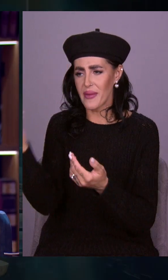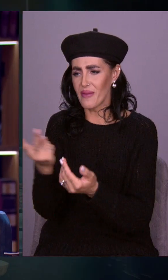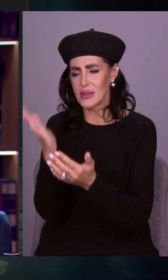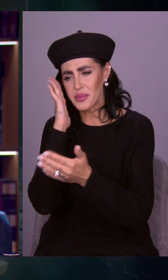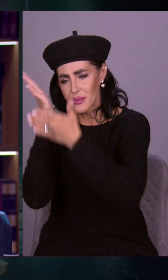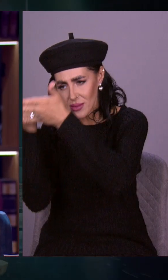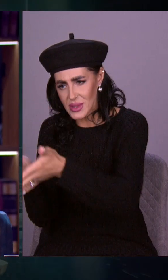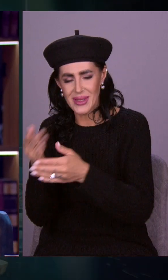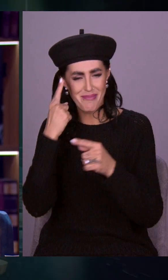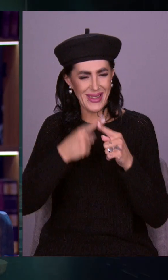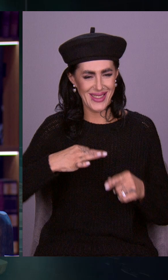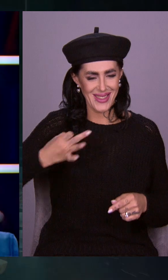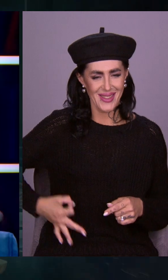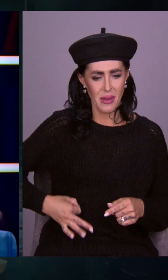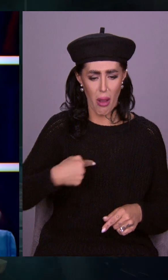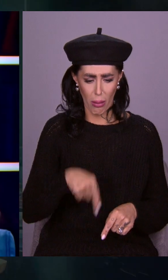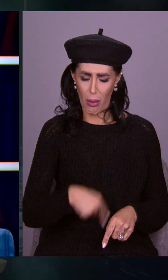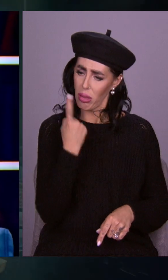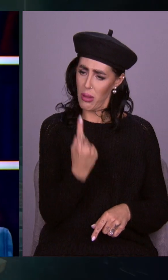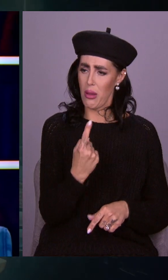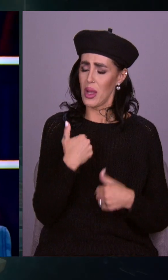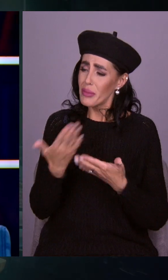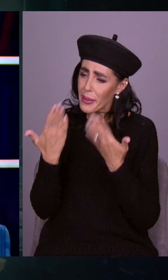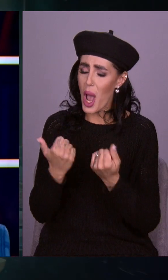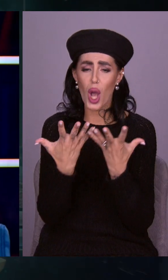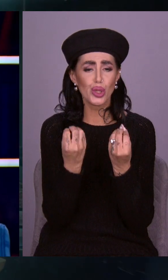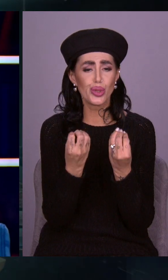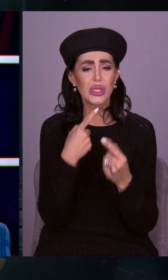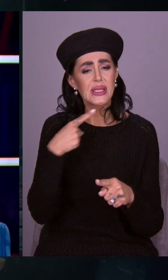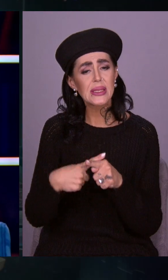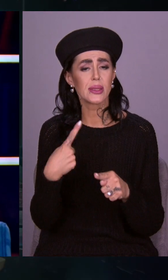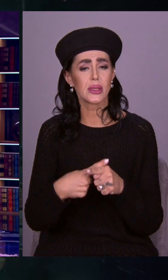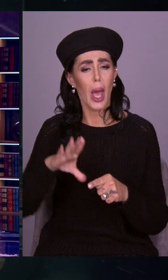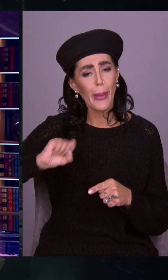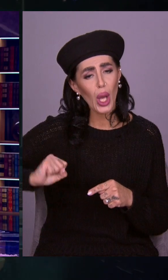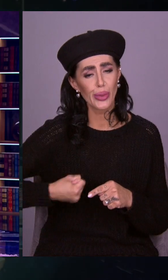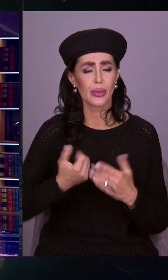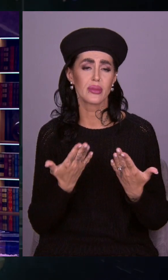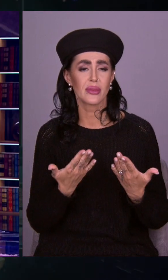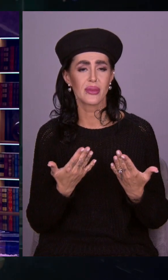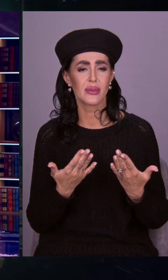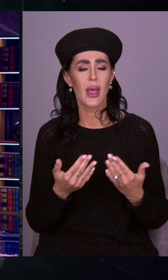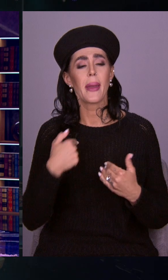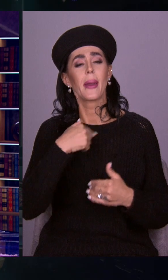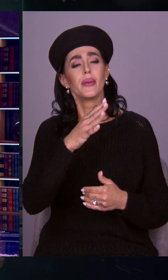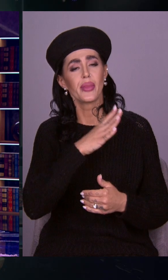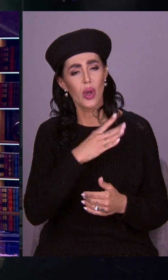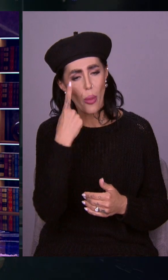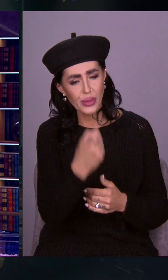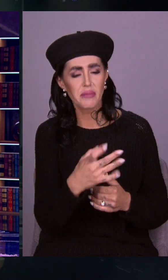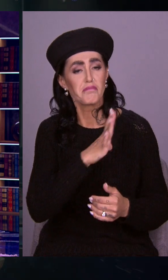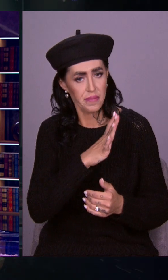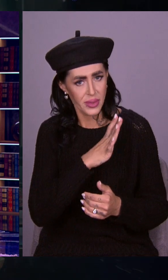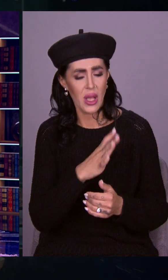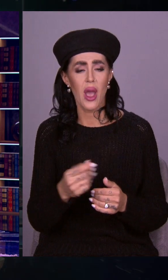з мамою спиш, а я тут зовсім одна. В цій кімнаті. Мені потрібна сестричка. Ми їх попередили, що це не буде швидко,